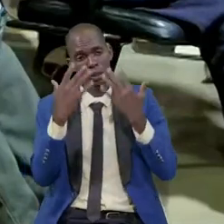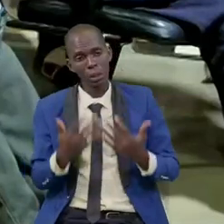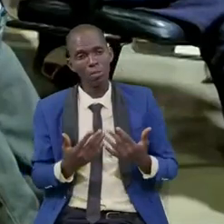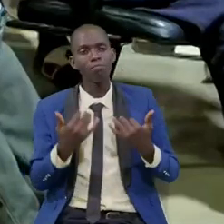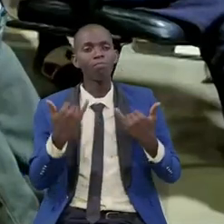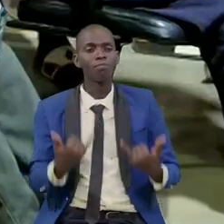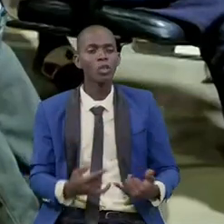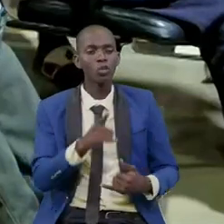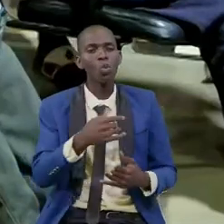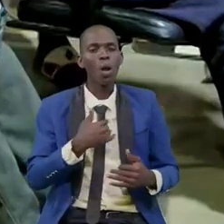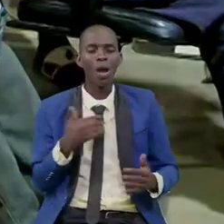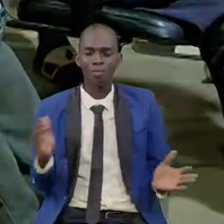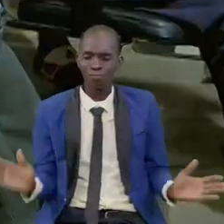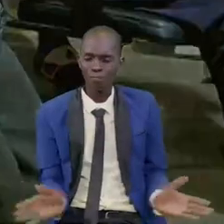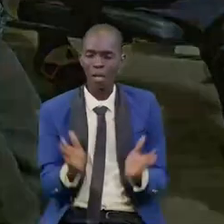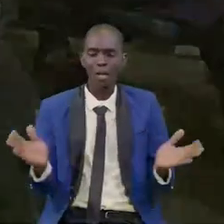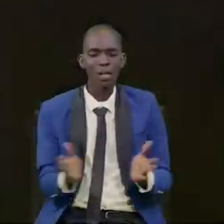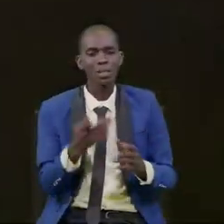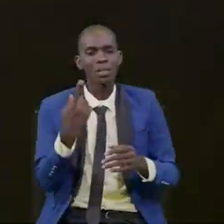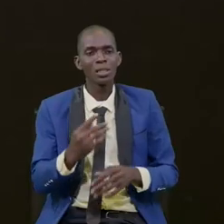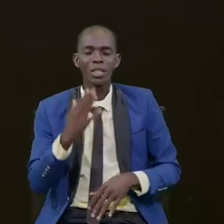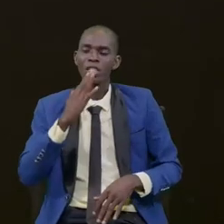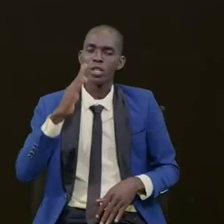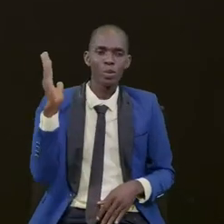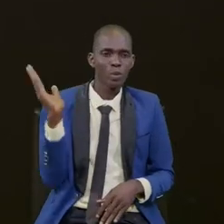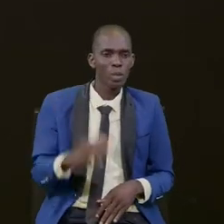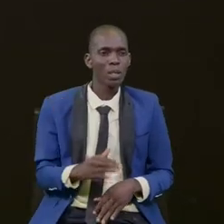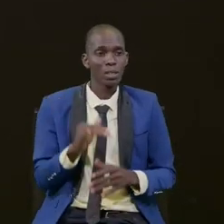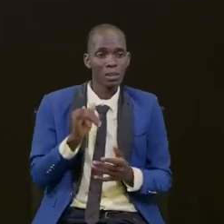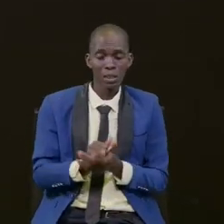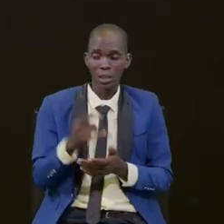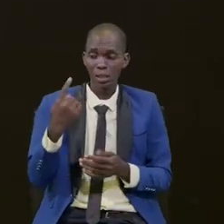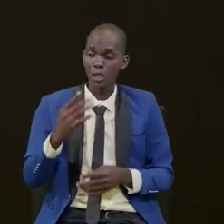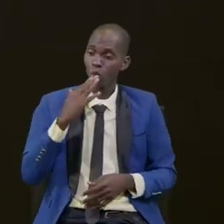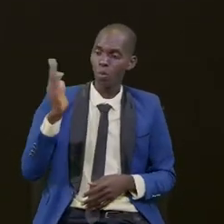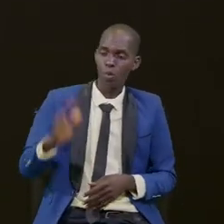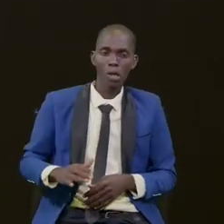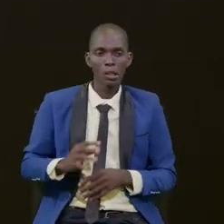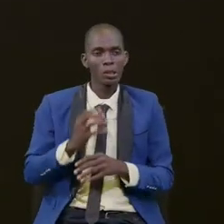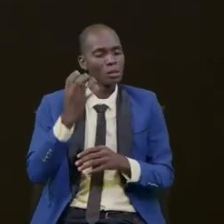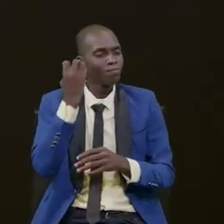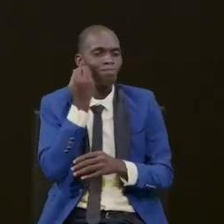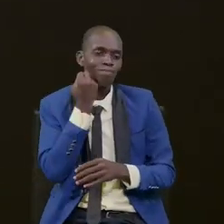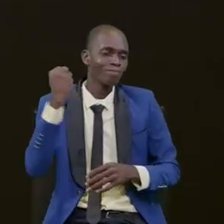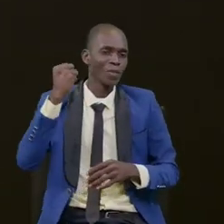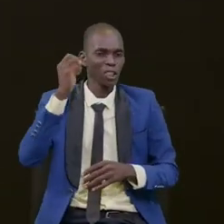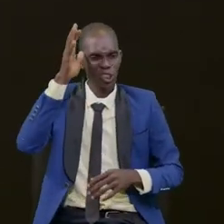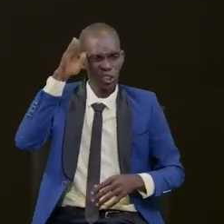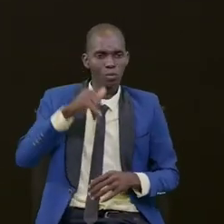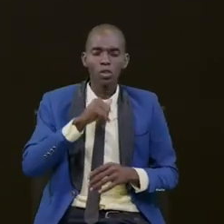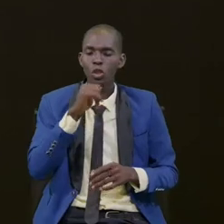parce que vous fortifiez les mains du méchant pour l'empêcher de quitter sa mauvaise voie